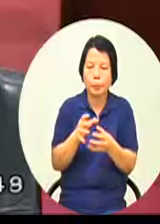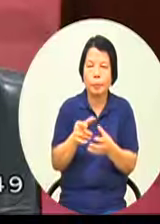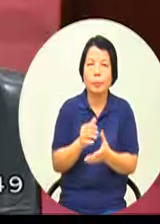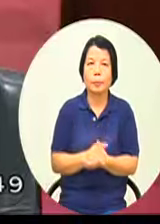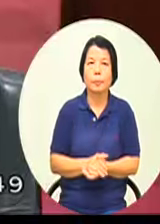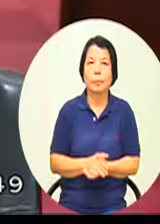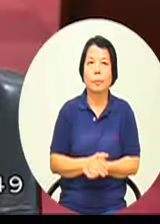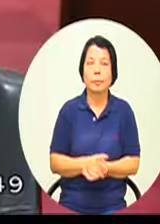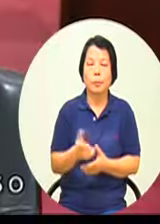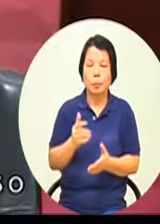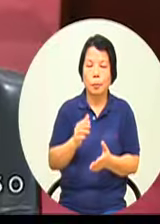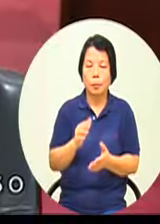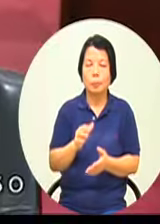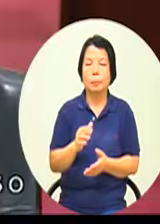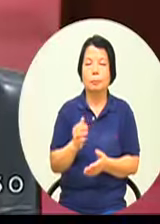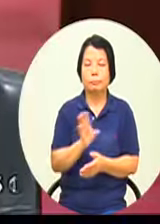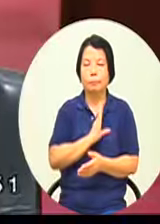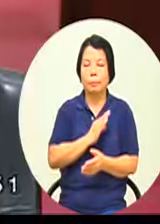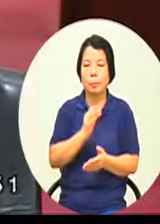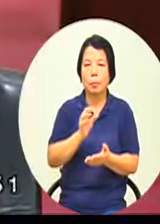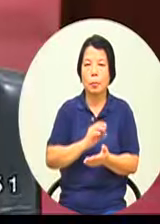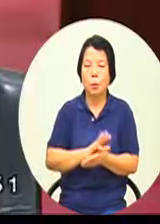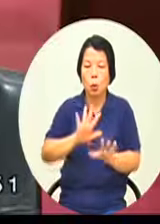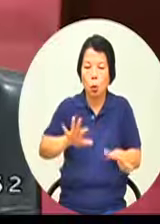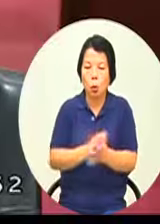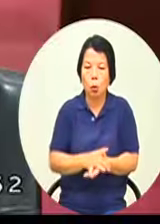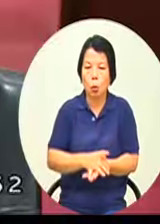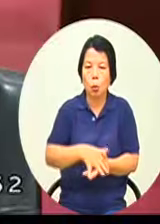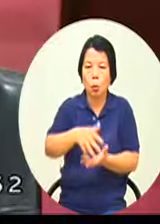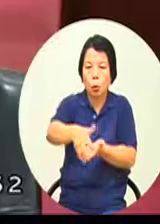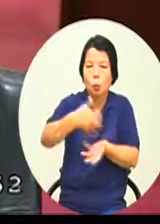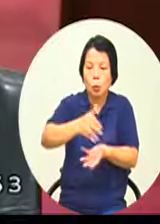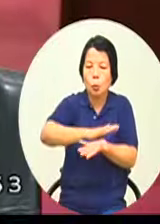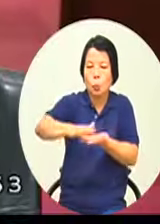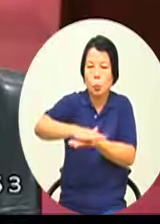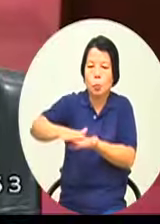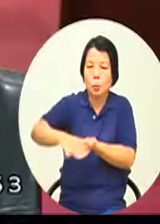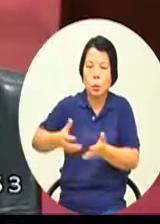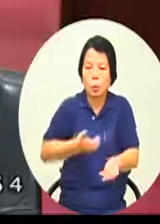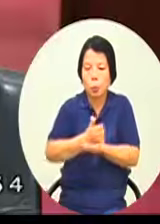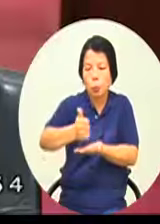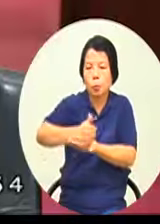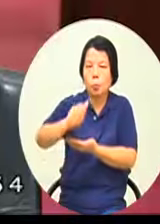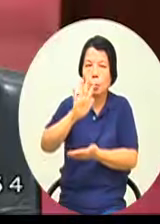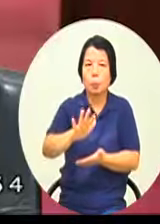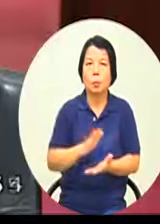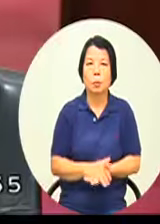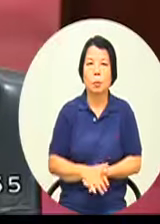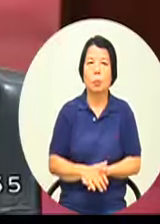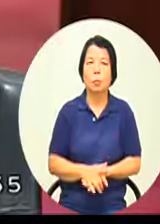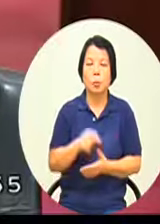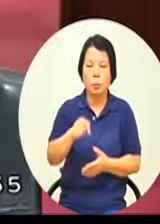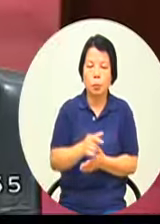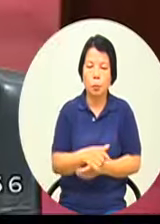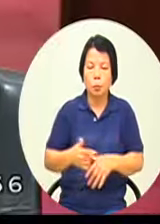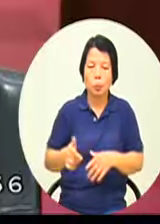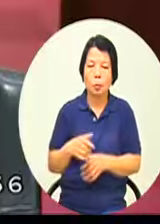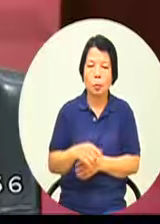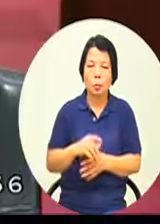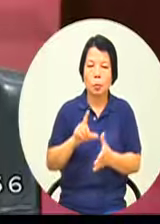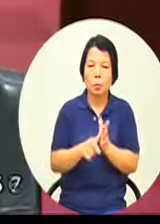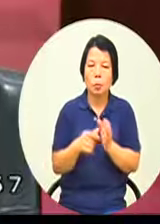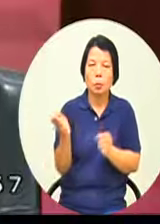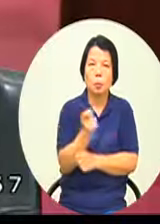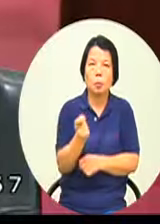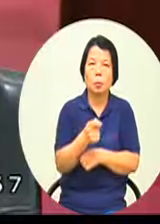然咱拢有咧说咧说咧嘛，吼，它运出来嘛，吼，但是这个速度吼，可